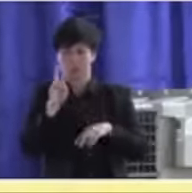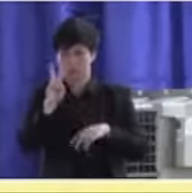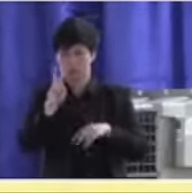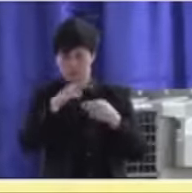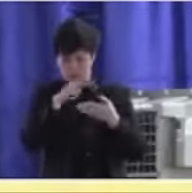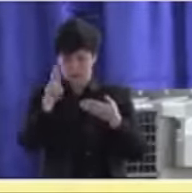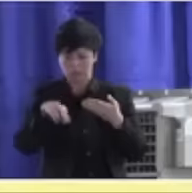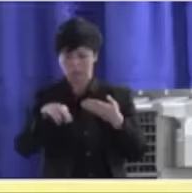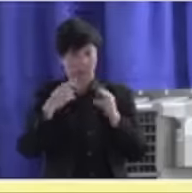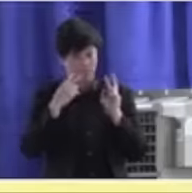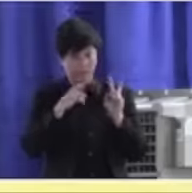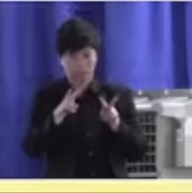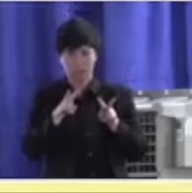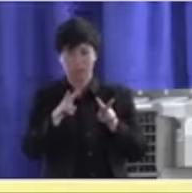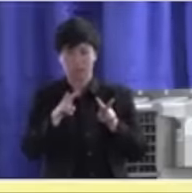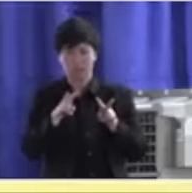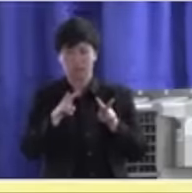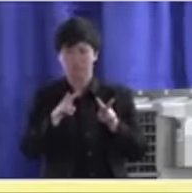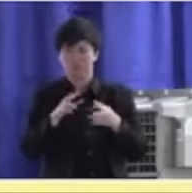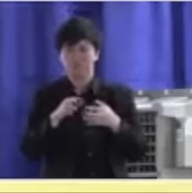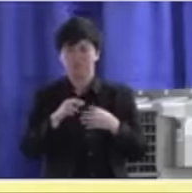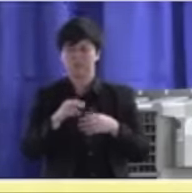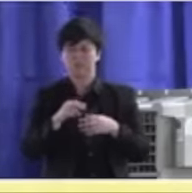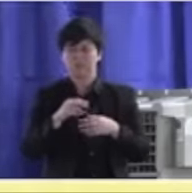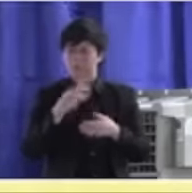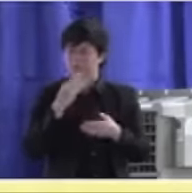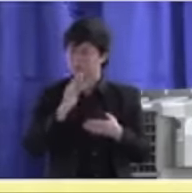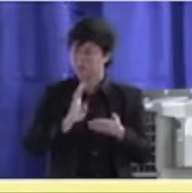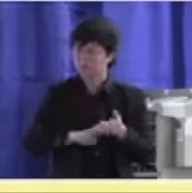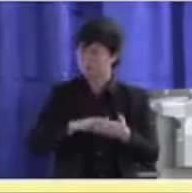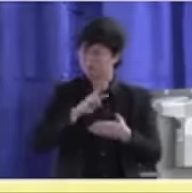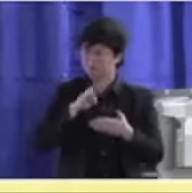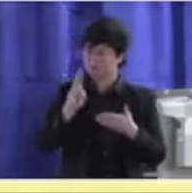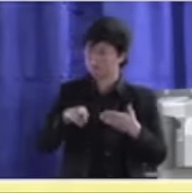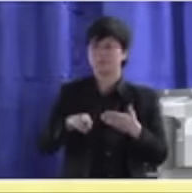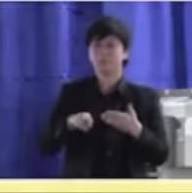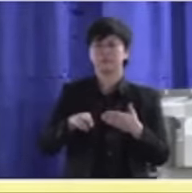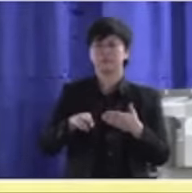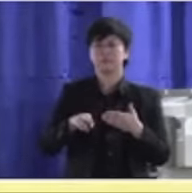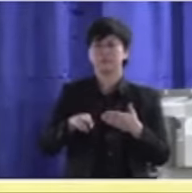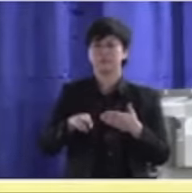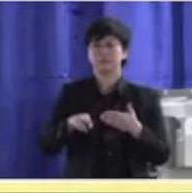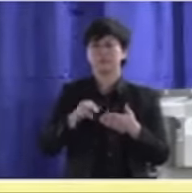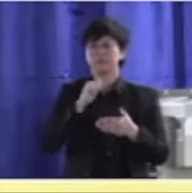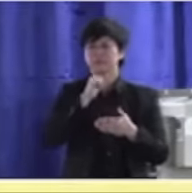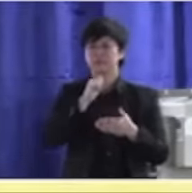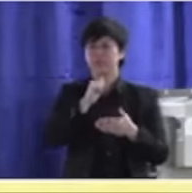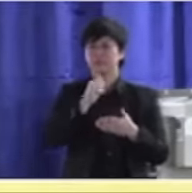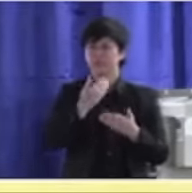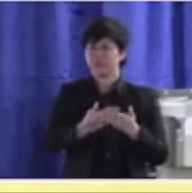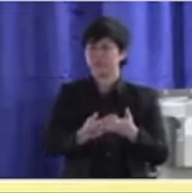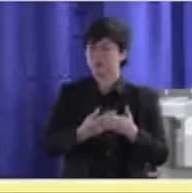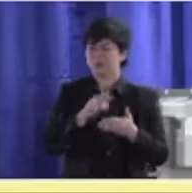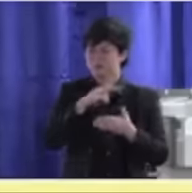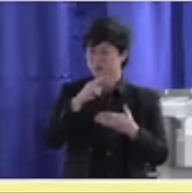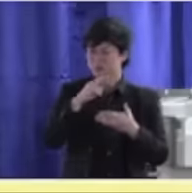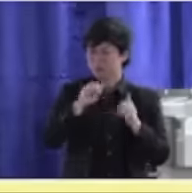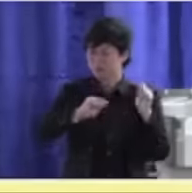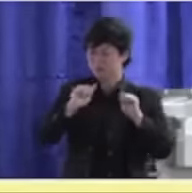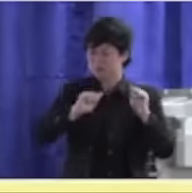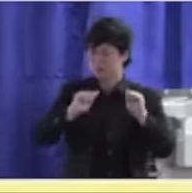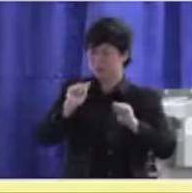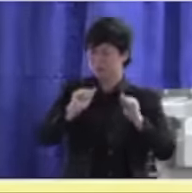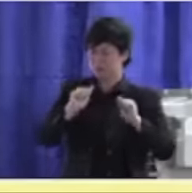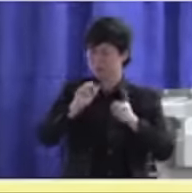na natin yun. Eh, hindi pa rin maganda ang assessment, ang scores ng mga bata.